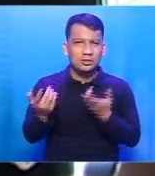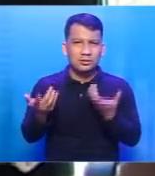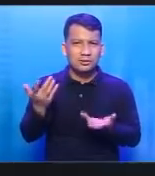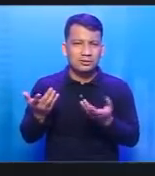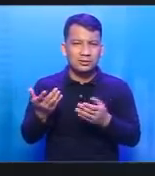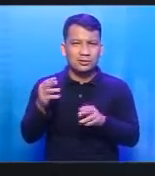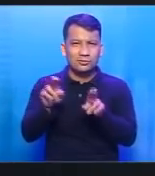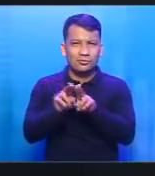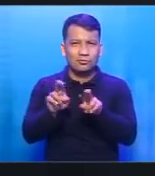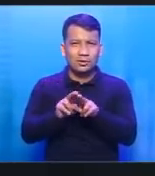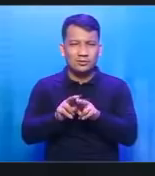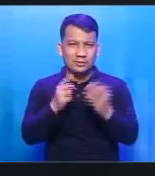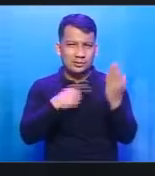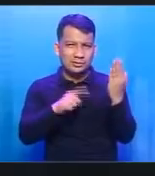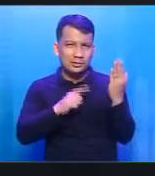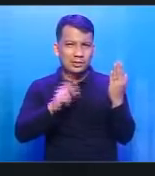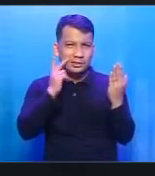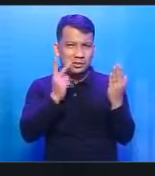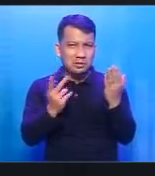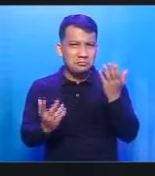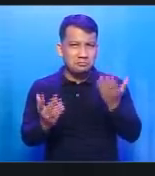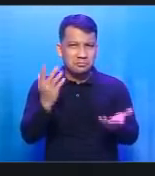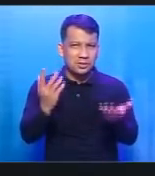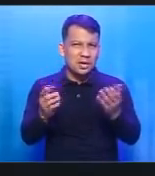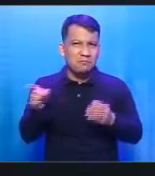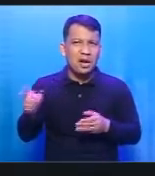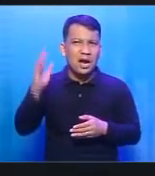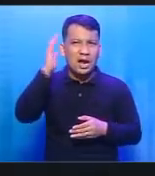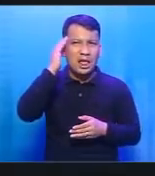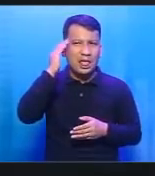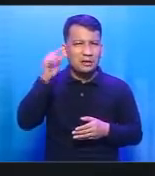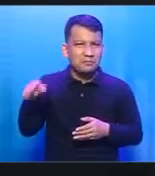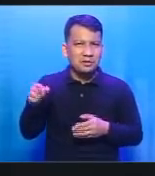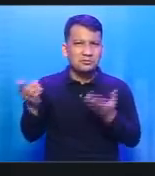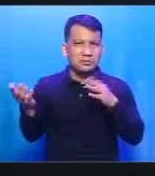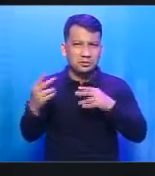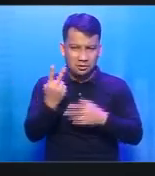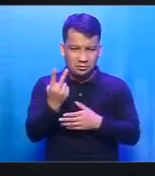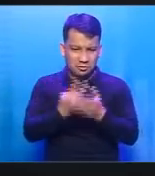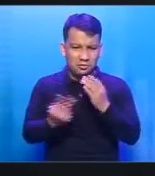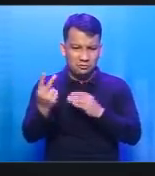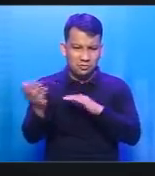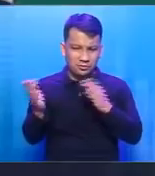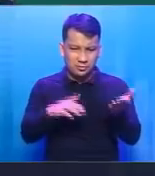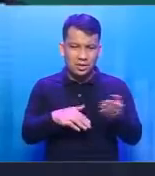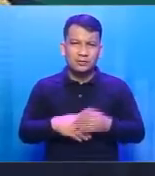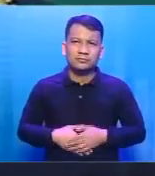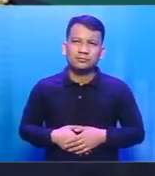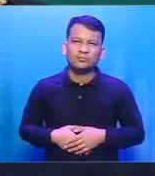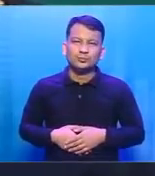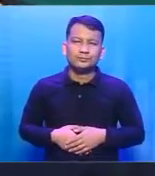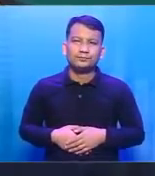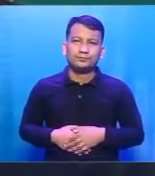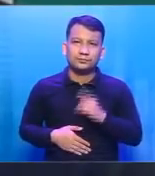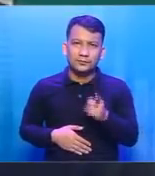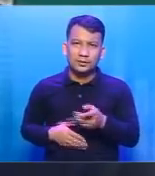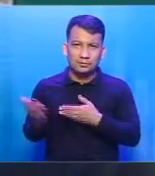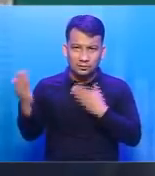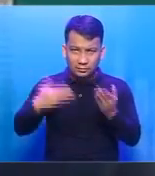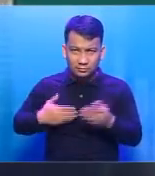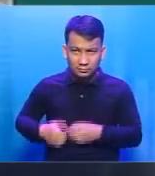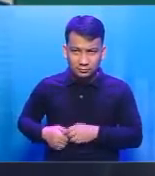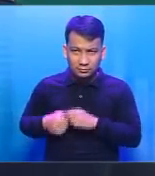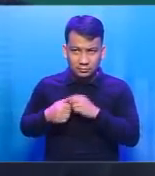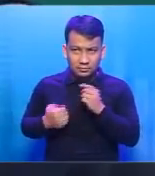ganitong krimen, kaya't sinisilip din ang posibilidad na magkakilala ang dalawang namatay. Magdadala yung lalaki ng flammable